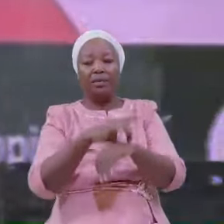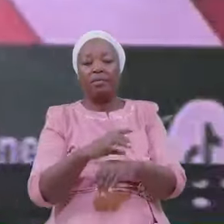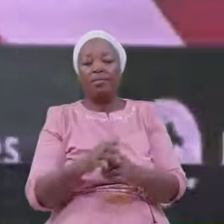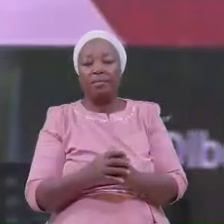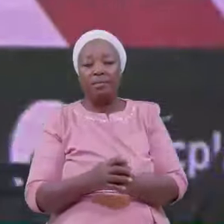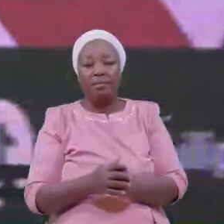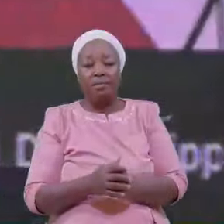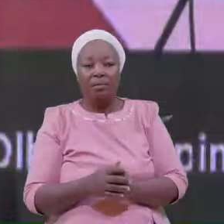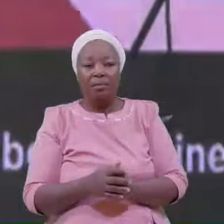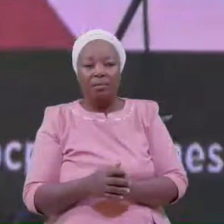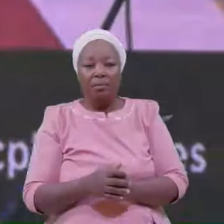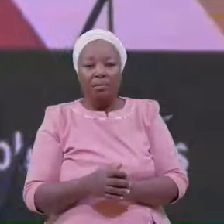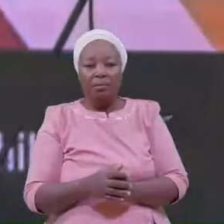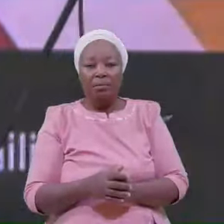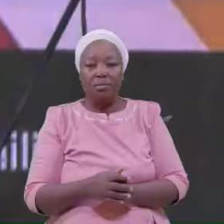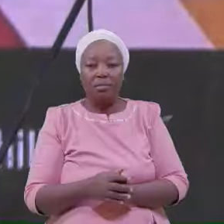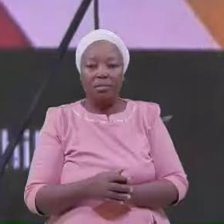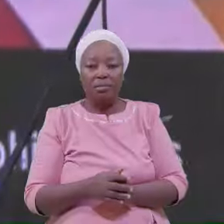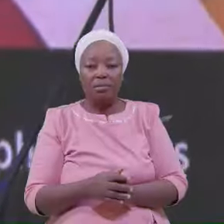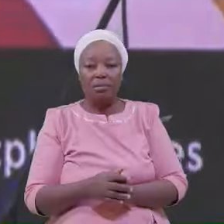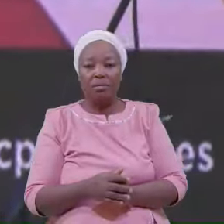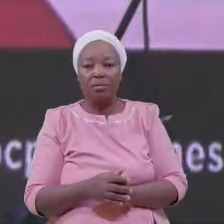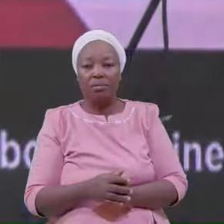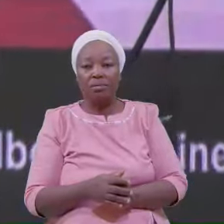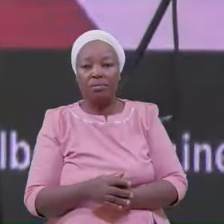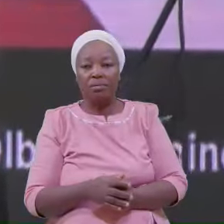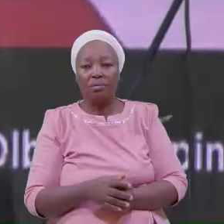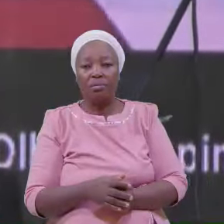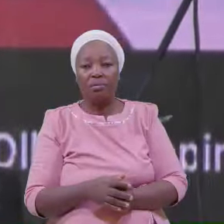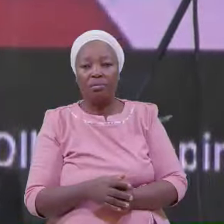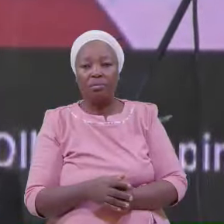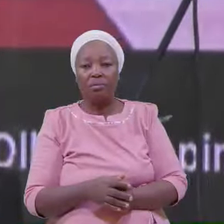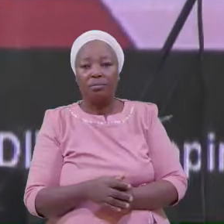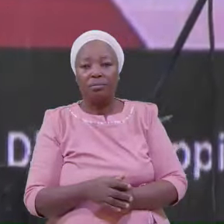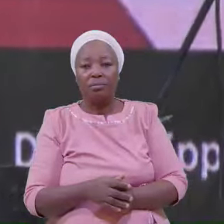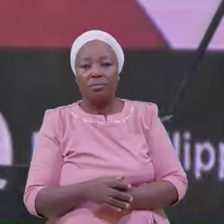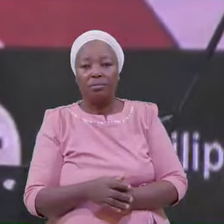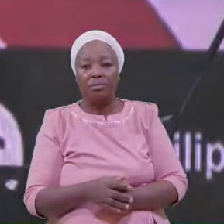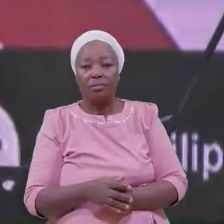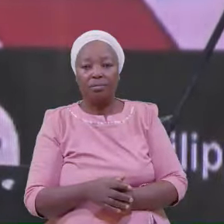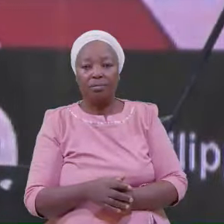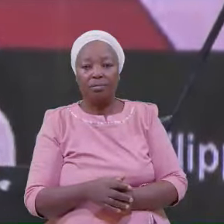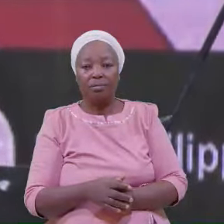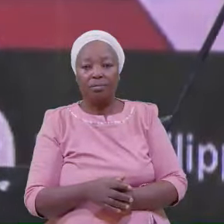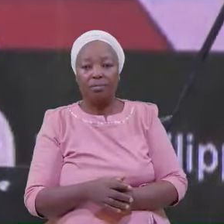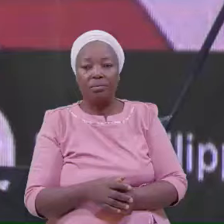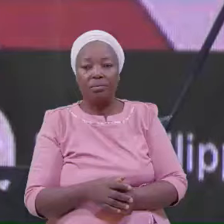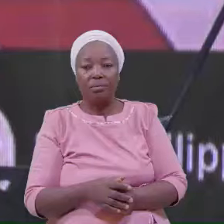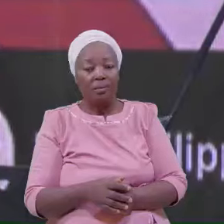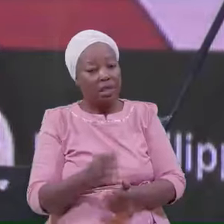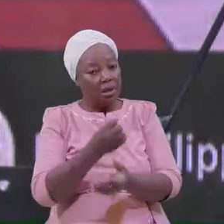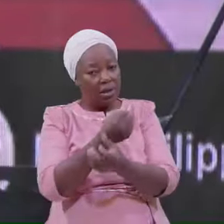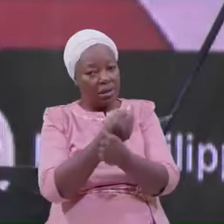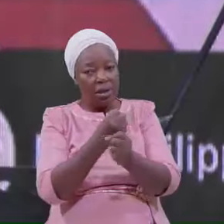at sabi, ikaw ay inihahanda ko upang maging ilaw ng lahat ng mga hentil upang